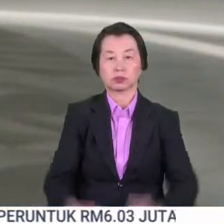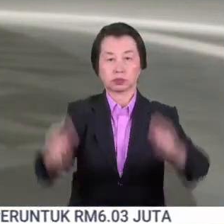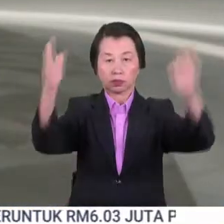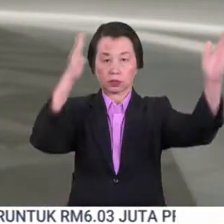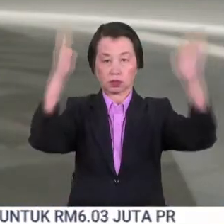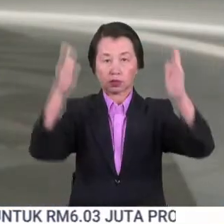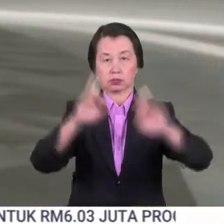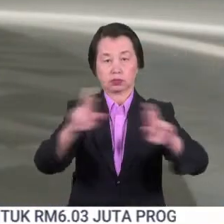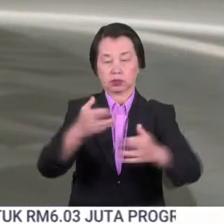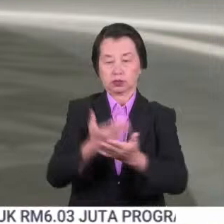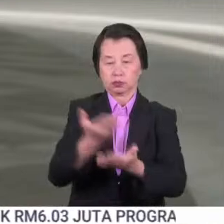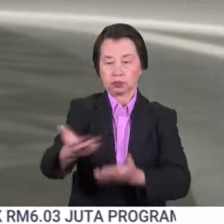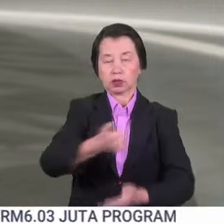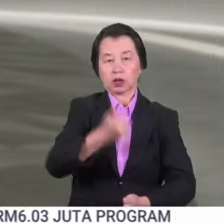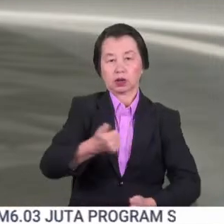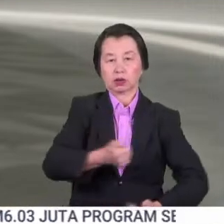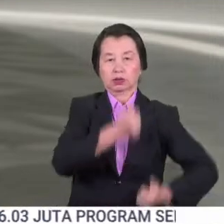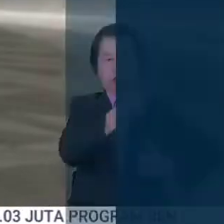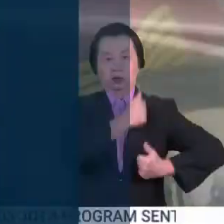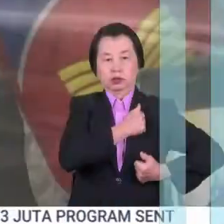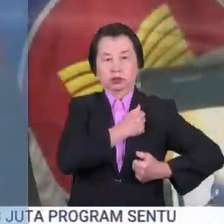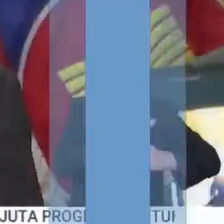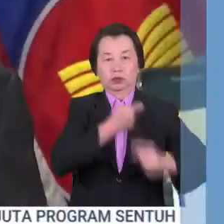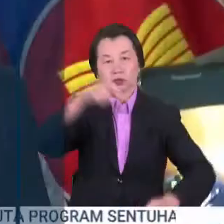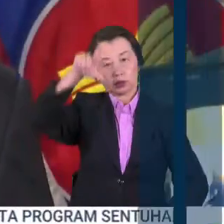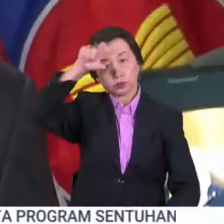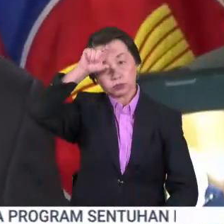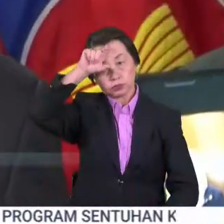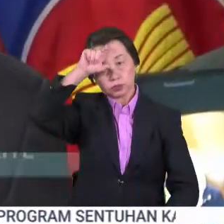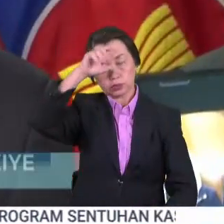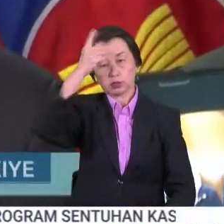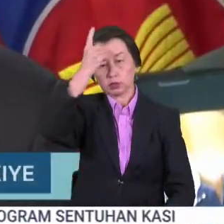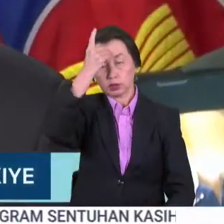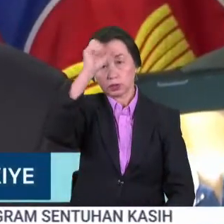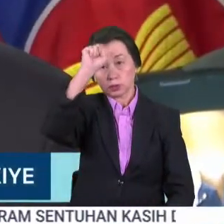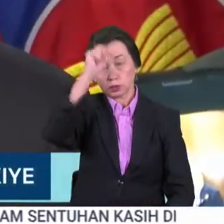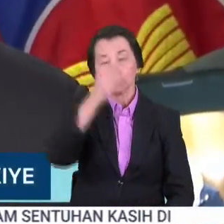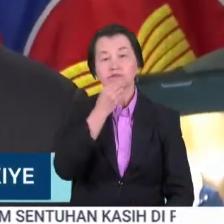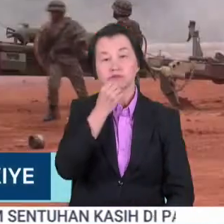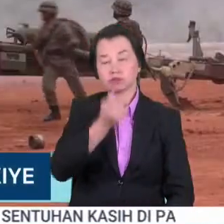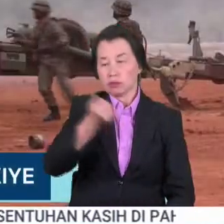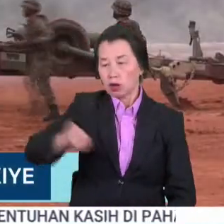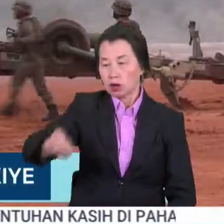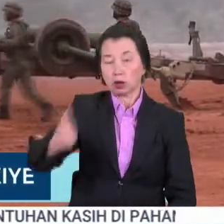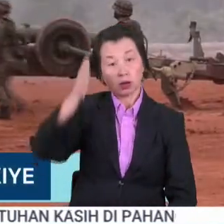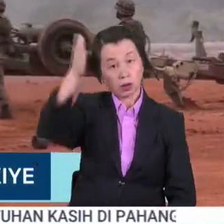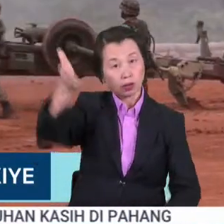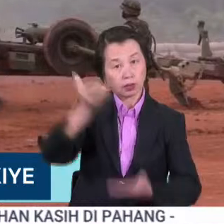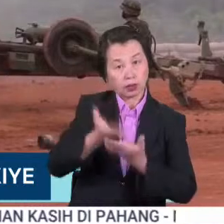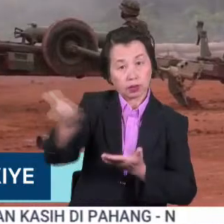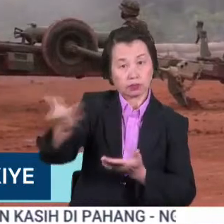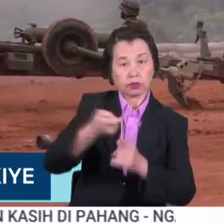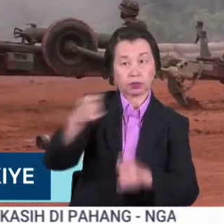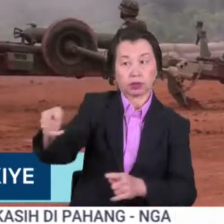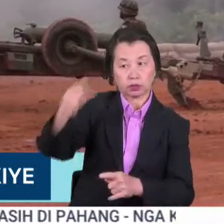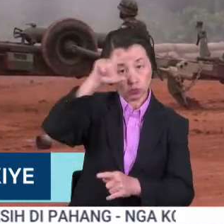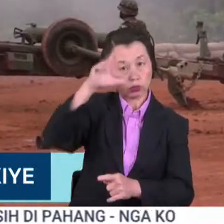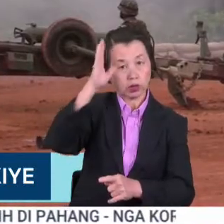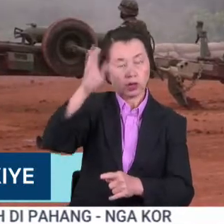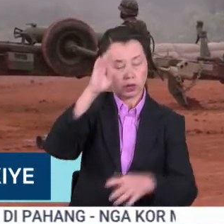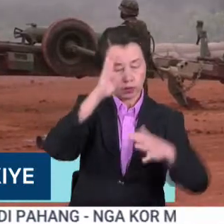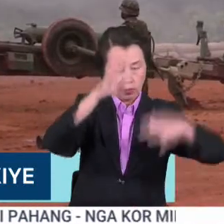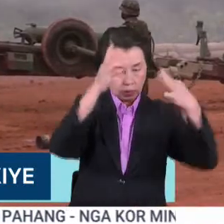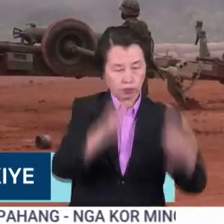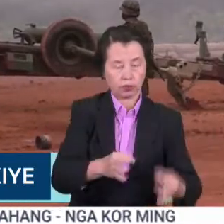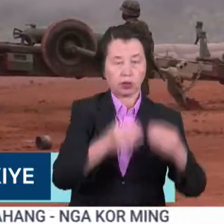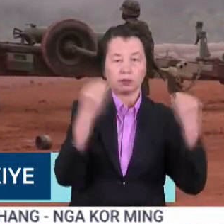Malaysia bersedia membeli peralatan ketenteraan dari Turki. Datuk Seri Anwar berkata peralatan yang bakal dibeli dari negara itu akan